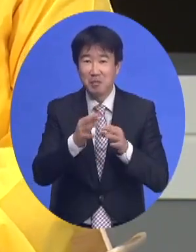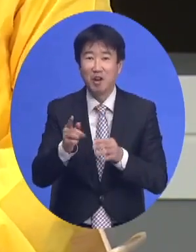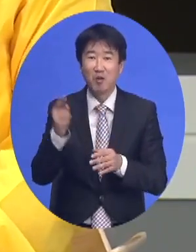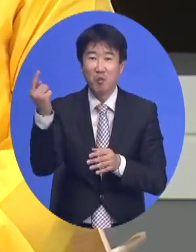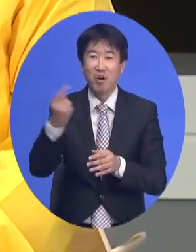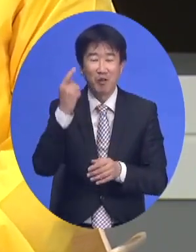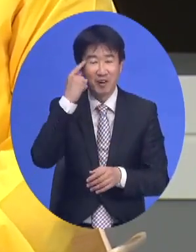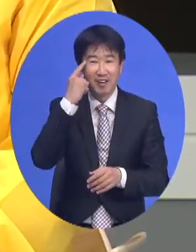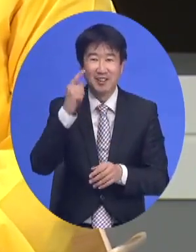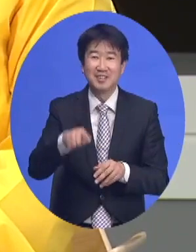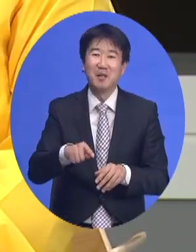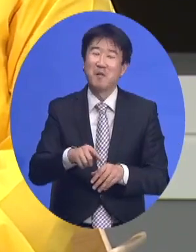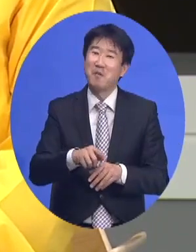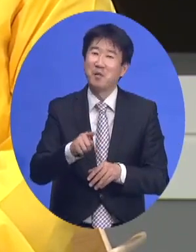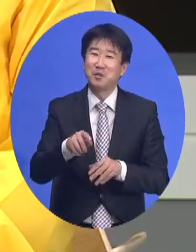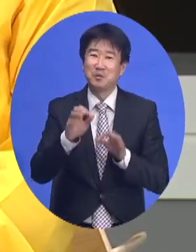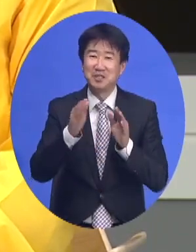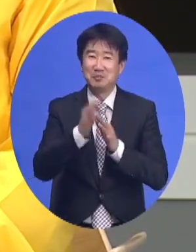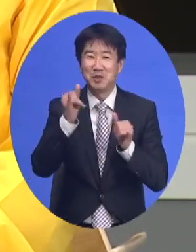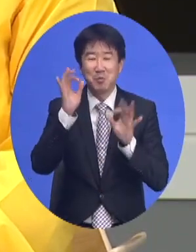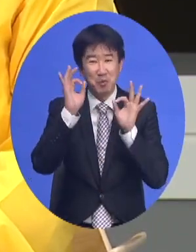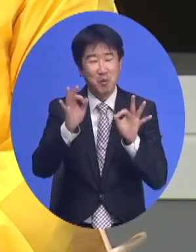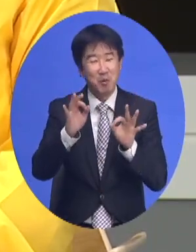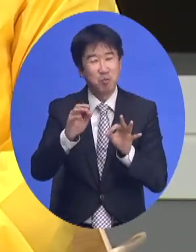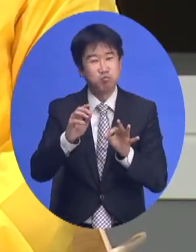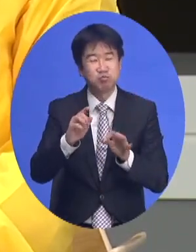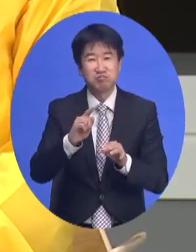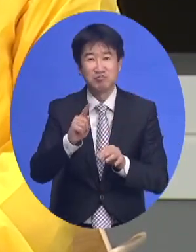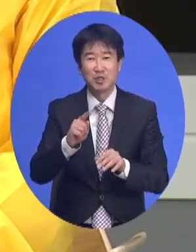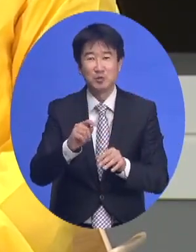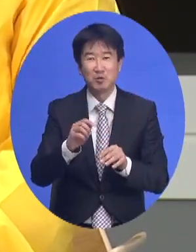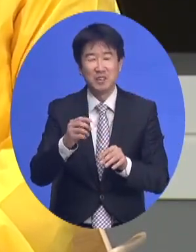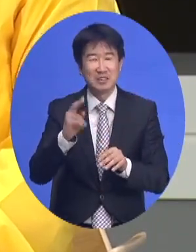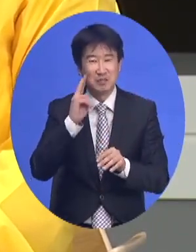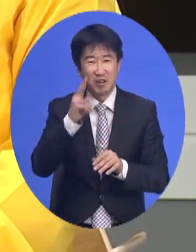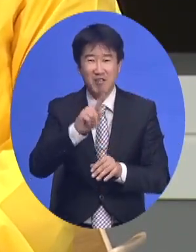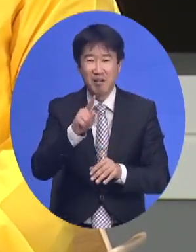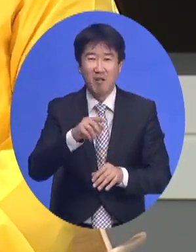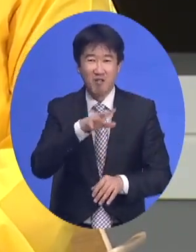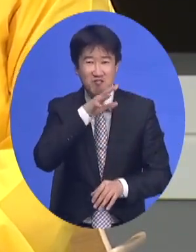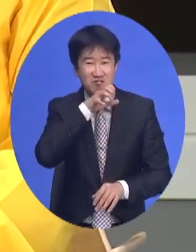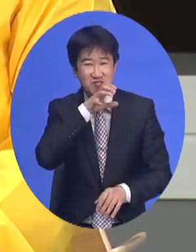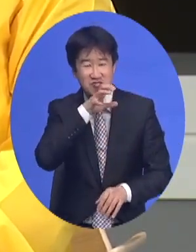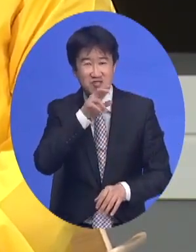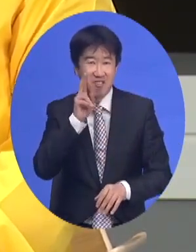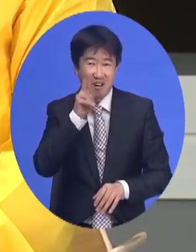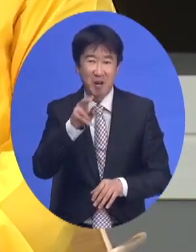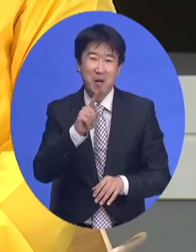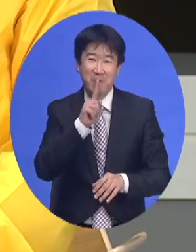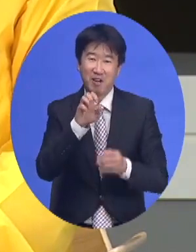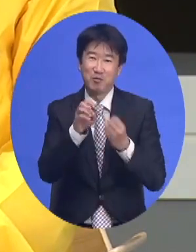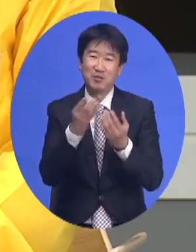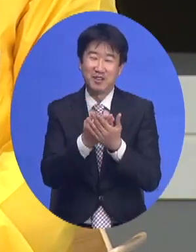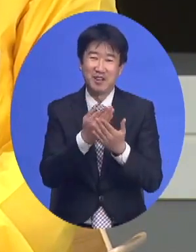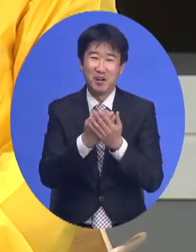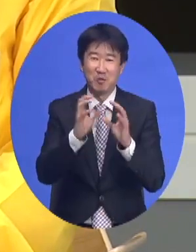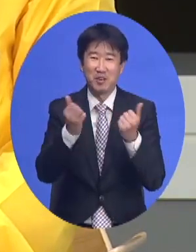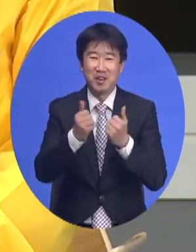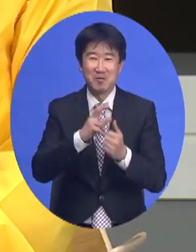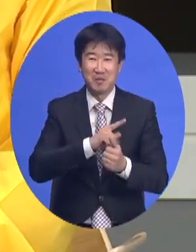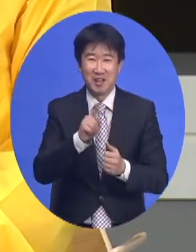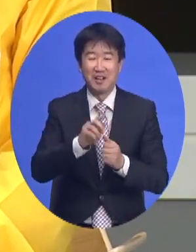오셨습니까? 대단히 지금 우리 주민들이 대단히 그 불만이 많습니다. 말씀해 주십시오. 뭐